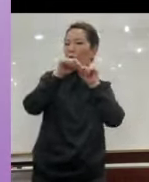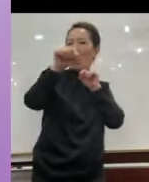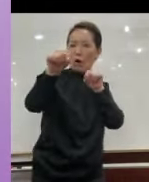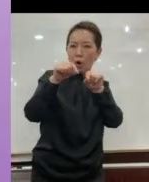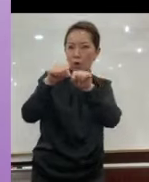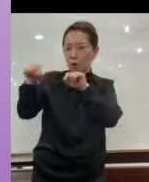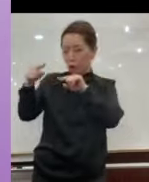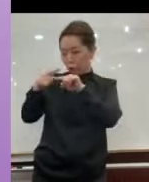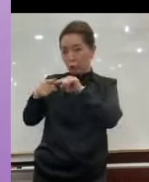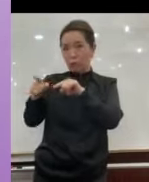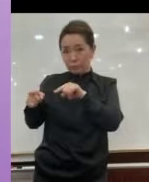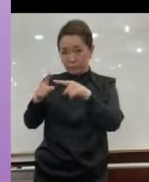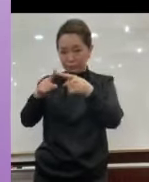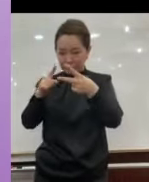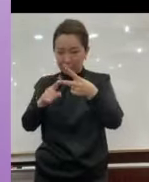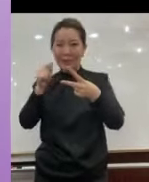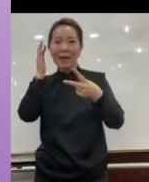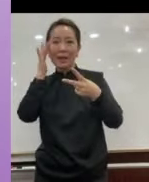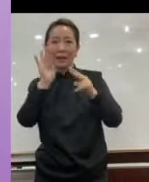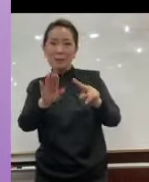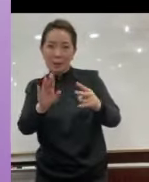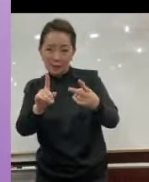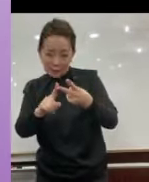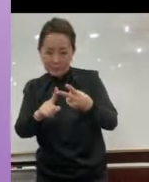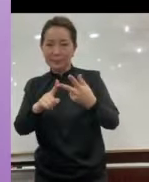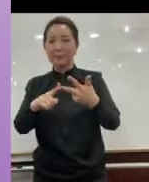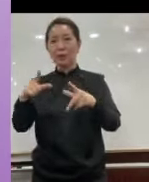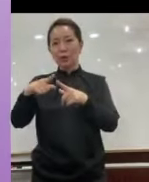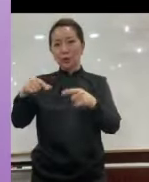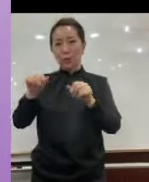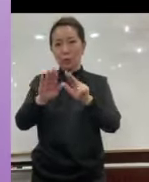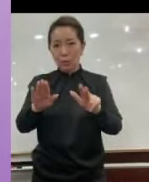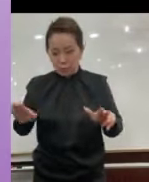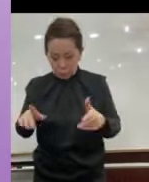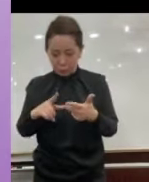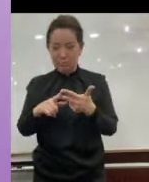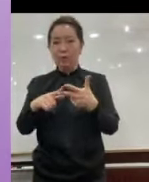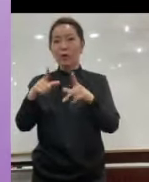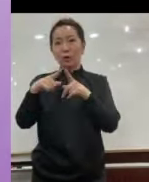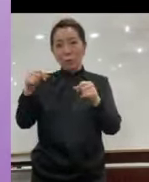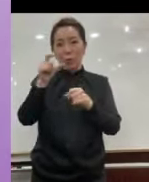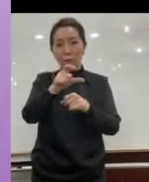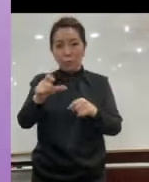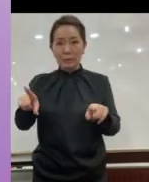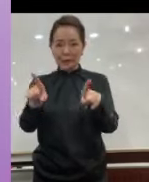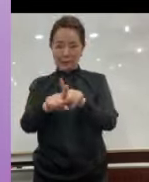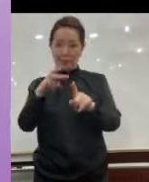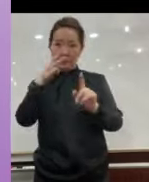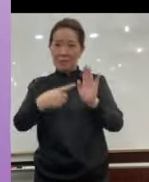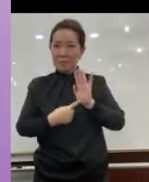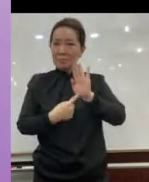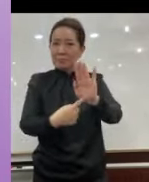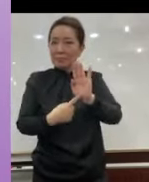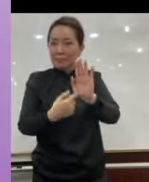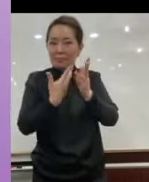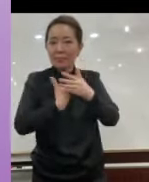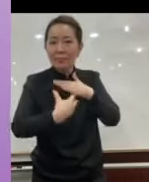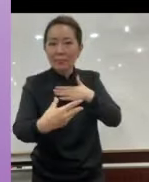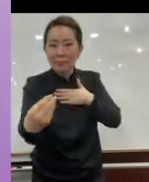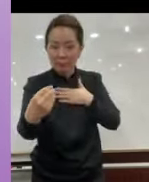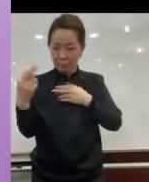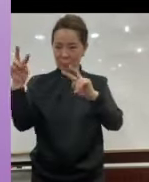мөн түүчлэн гадаад талд байгаа хүмүүс, Японд байгаа хүмүүс, Япон хүмүүс ч гэсэн одоо бидний мэдээллийг хүлээн авах боломжтой юм